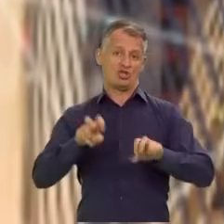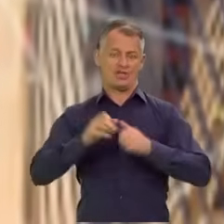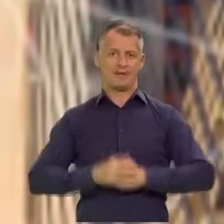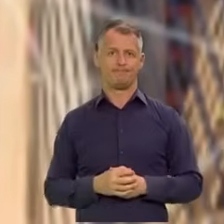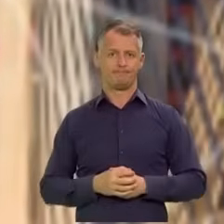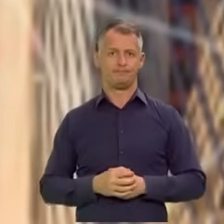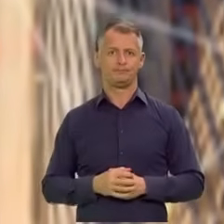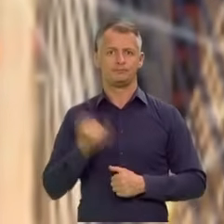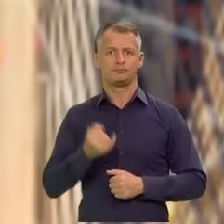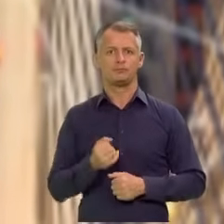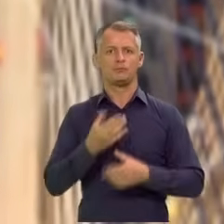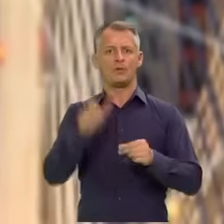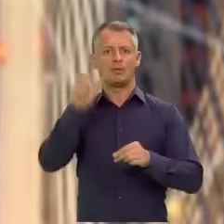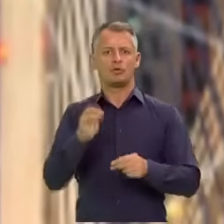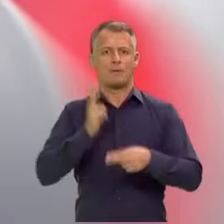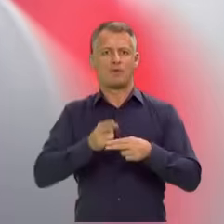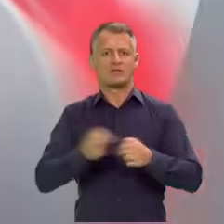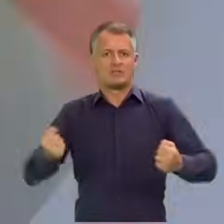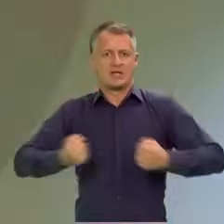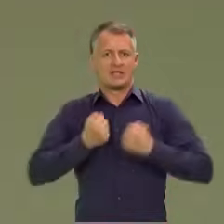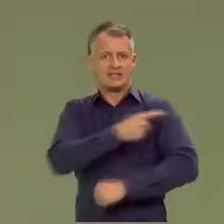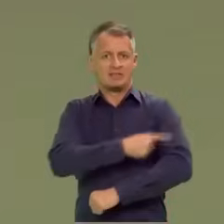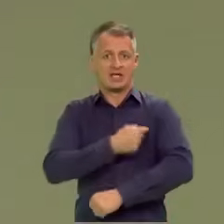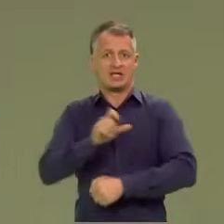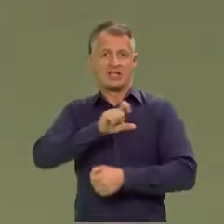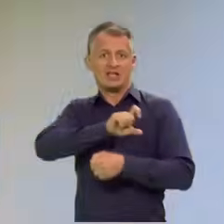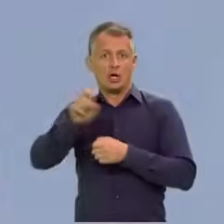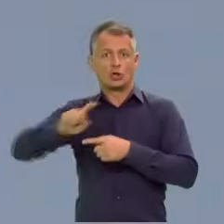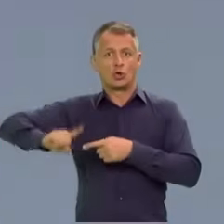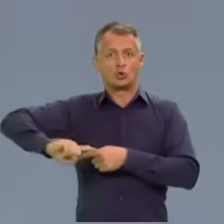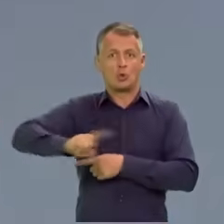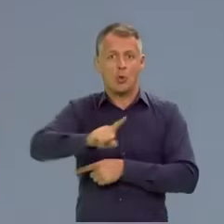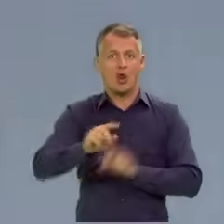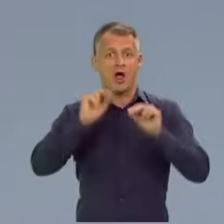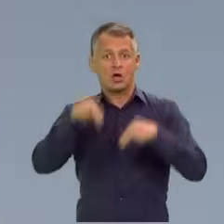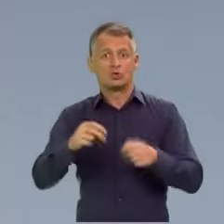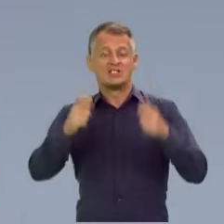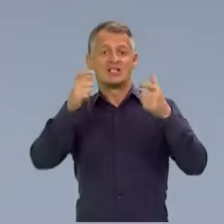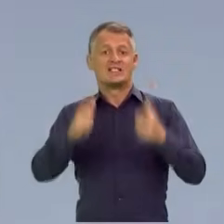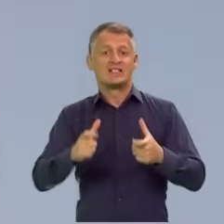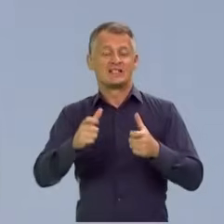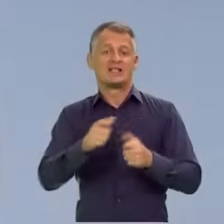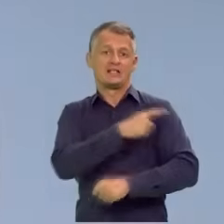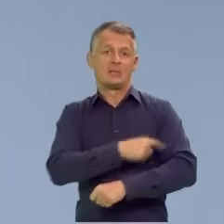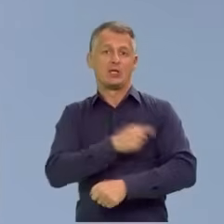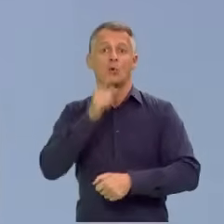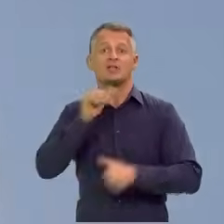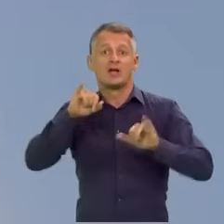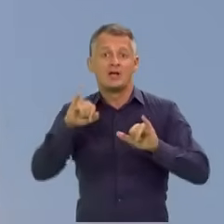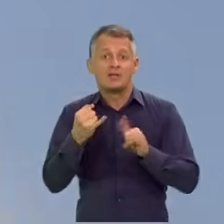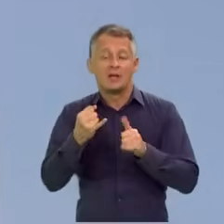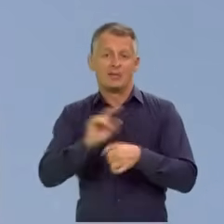Mai mulți pacienți s-au speriat teribil chiar în spital din cauza unui șobolan care a ajuns în secție. Unde s-a întâmplat totul, aflați imediat la